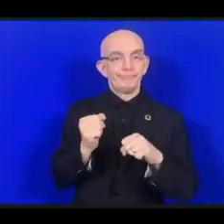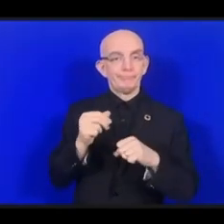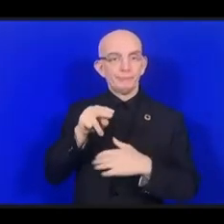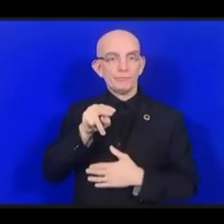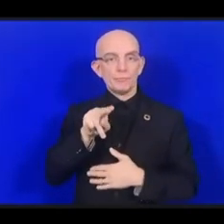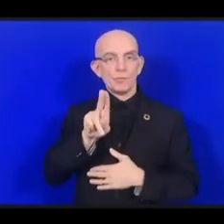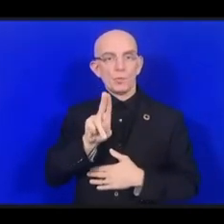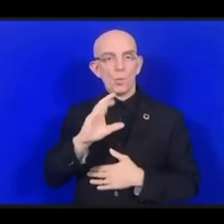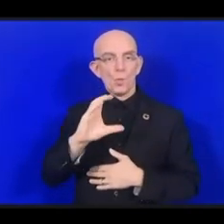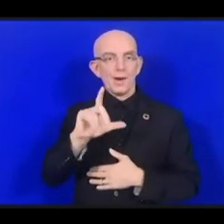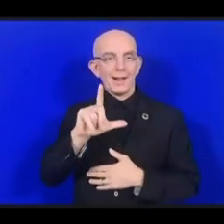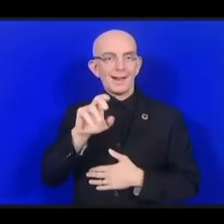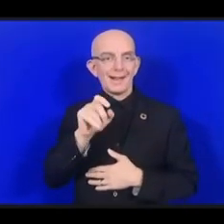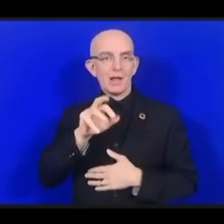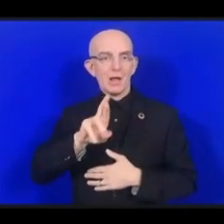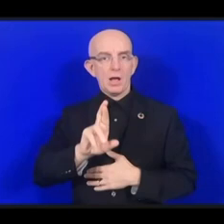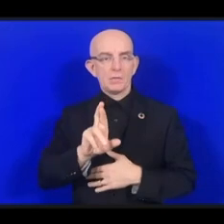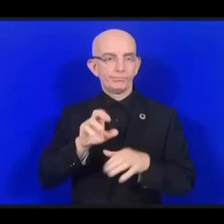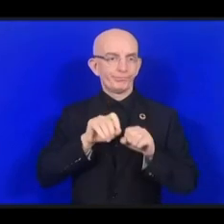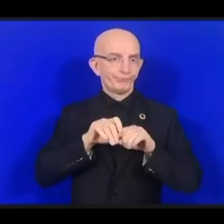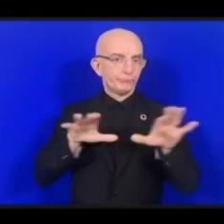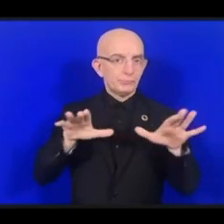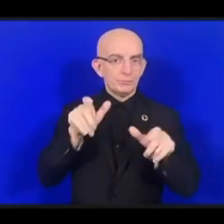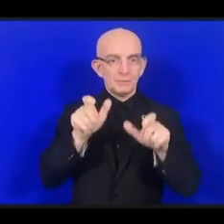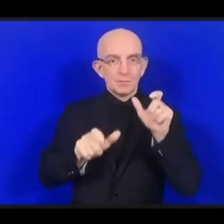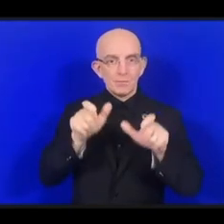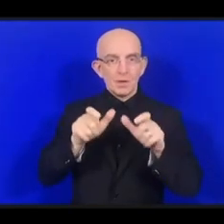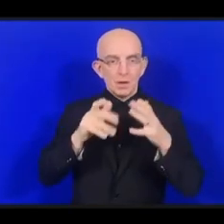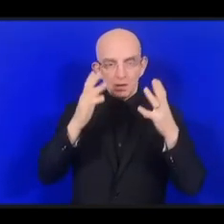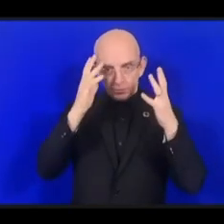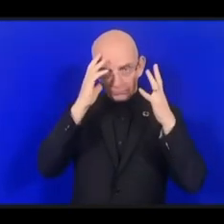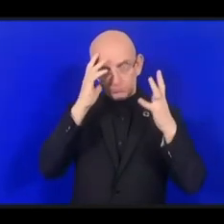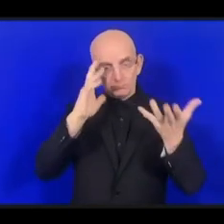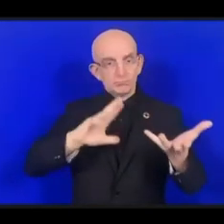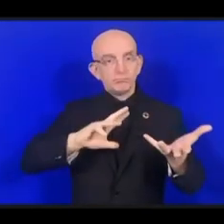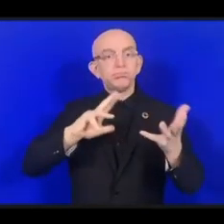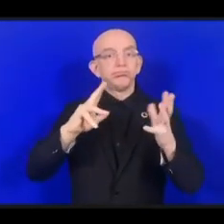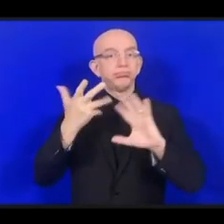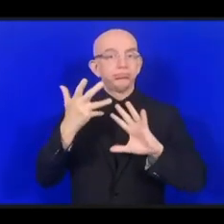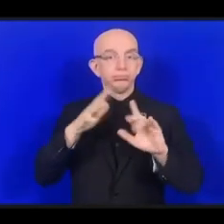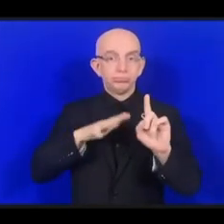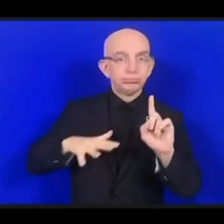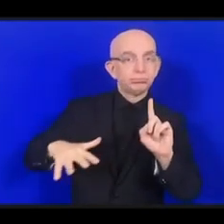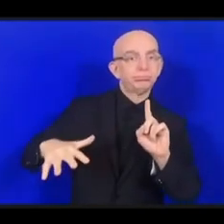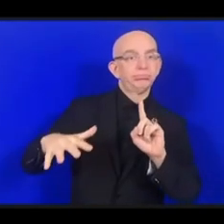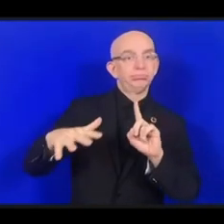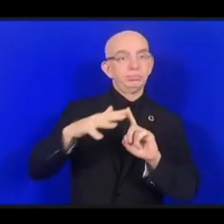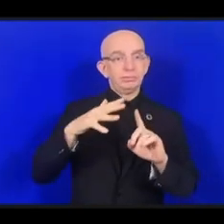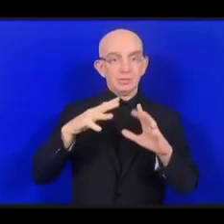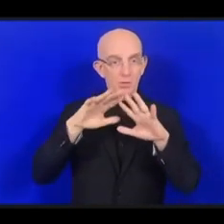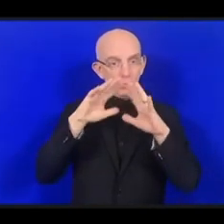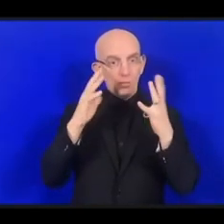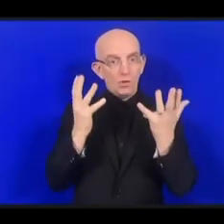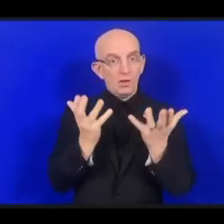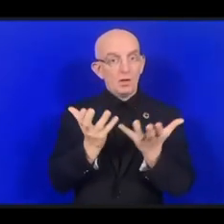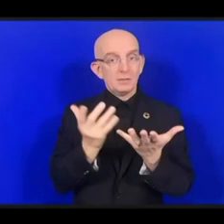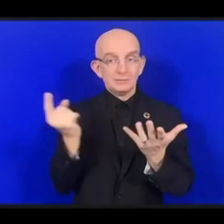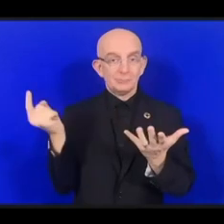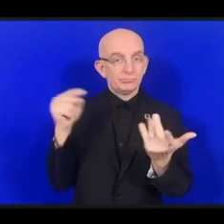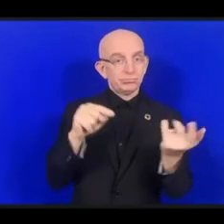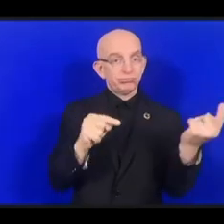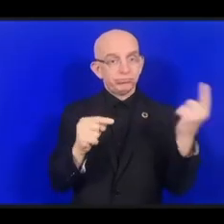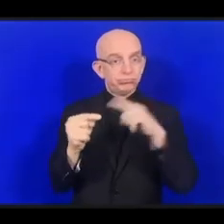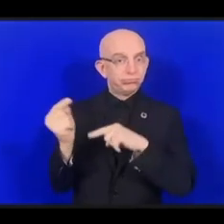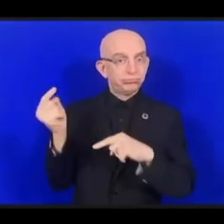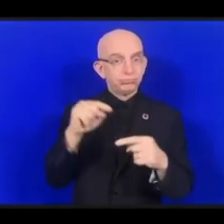日本全国各地和世界各地的人们呢，都为受灾的人民呢伸出了援